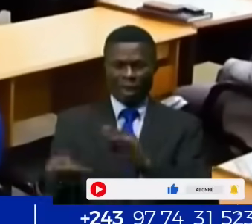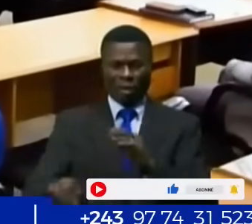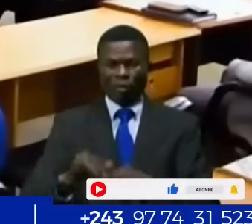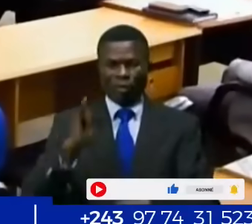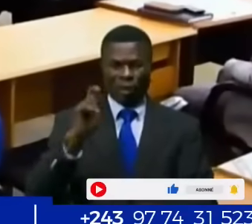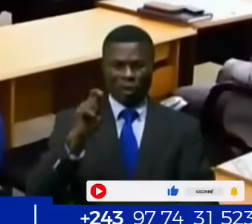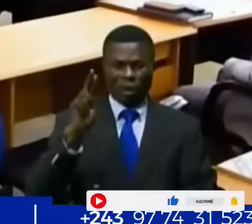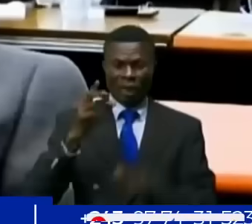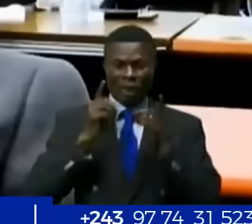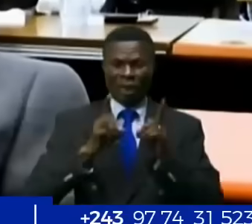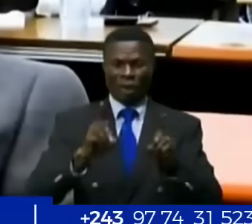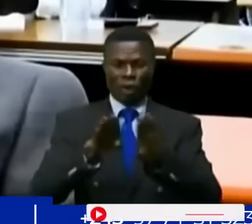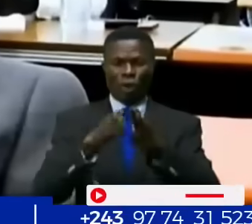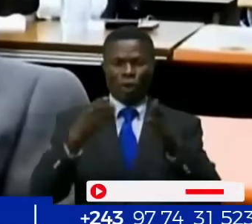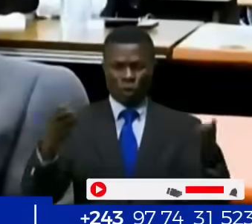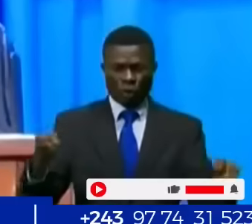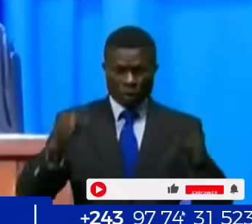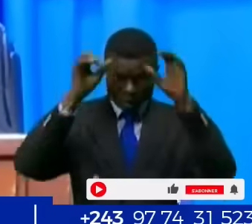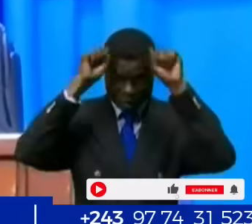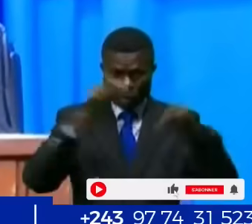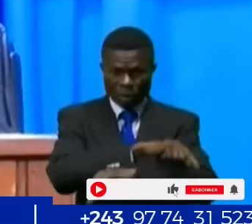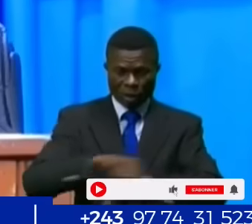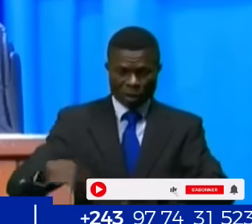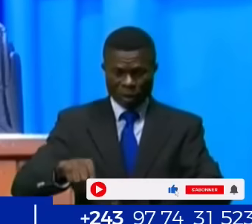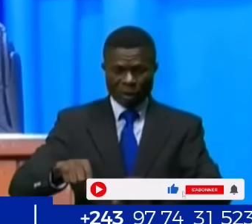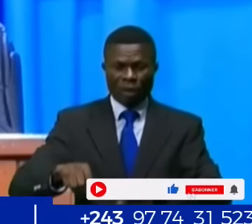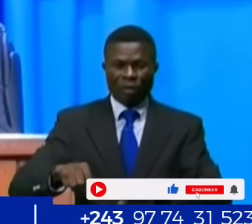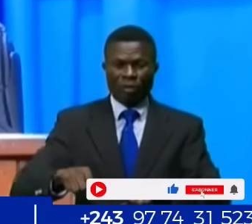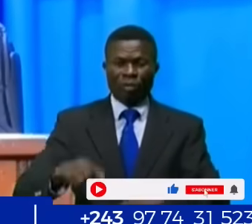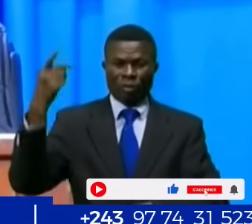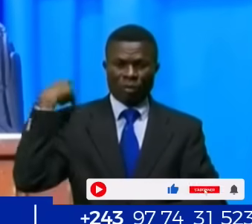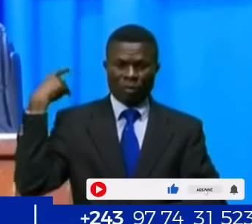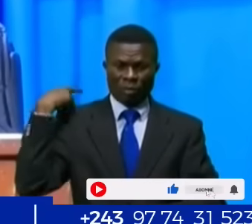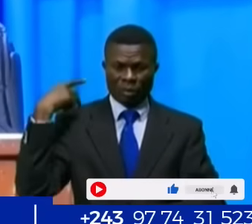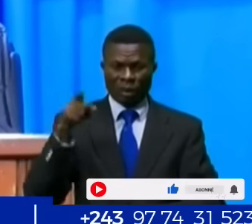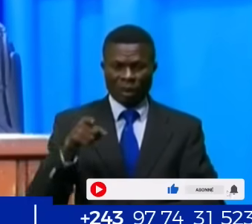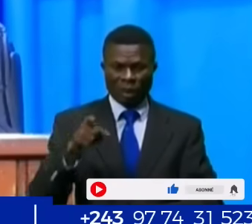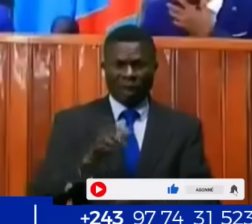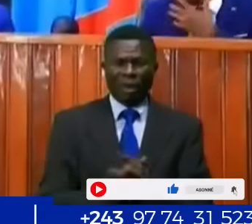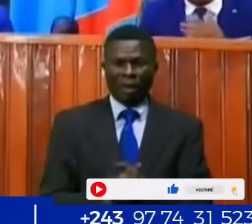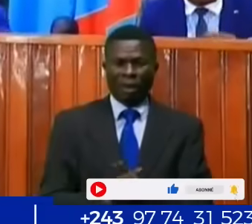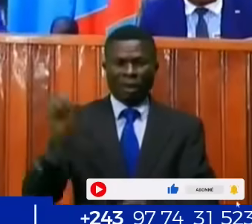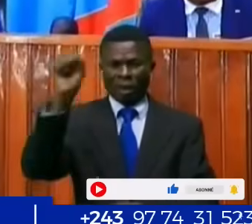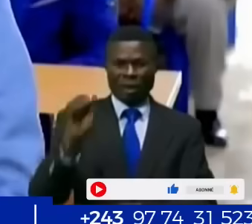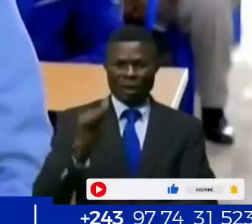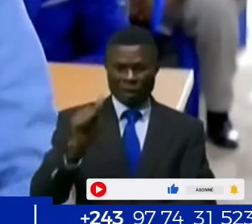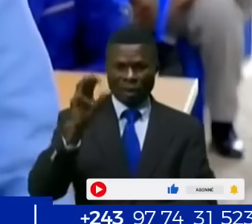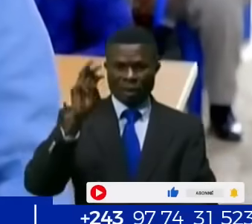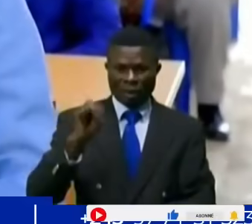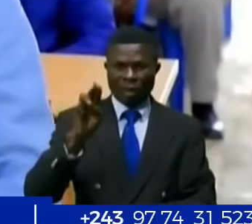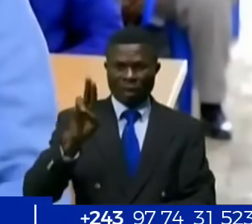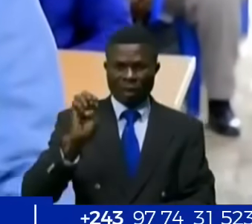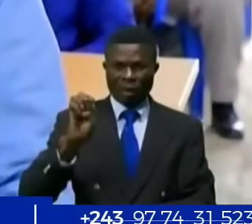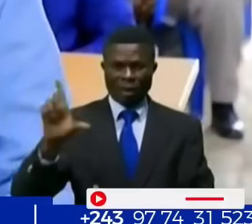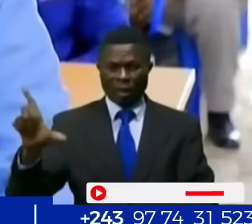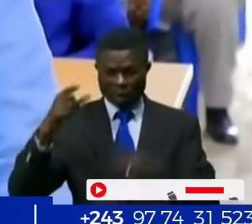son discours d'ouverture, le président du bureau définitif, l'honorable Adjarou Vadjaladjek Samuel, a réitéré sa détermination